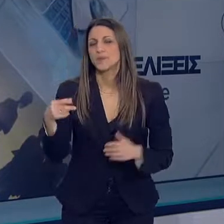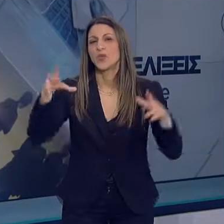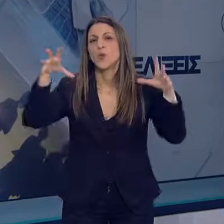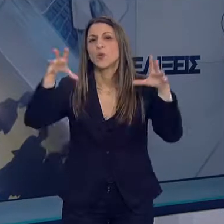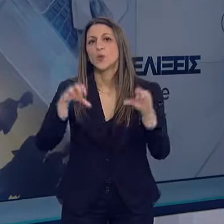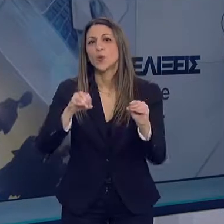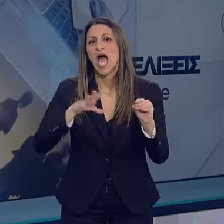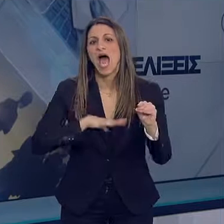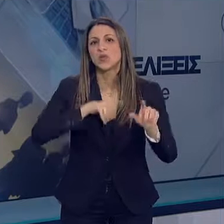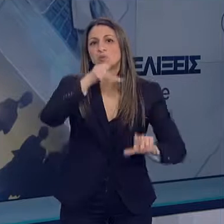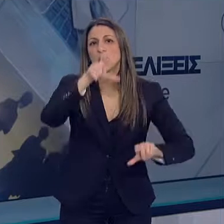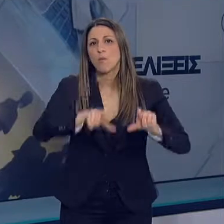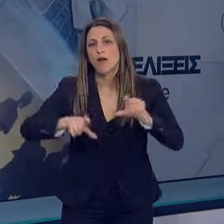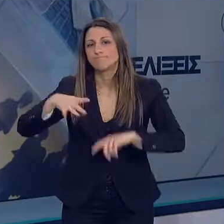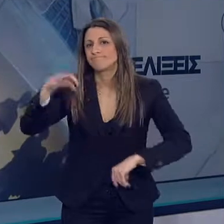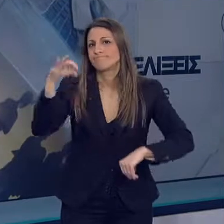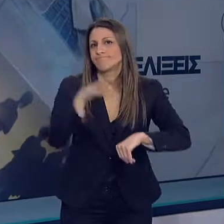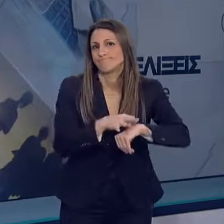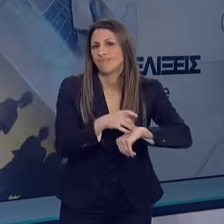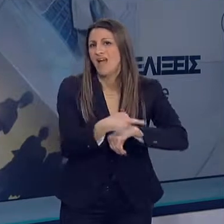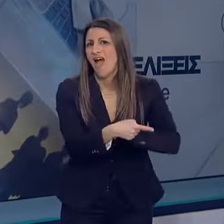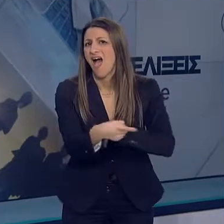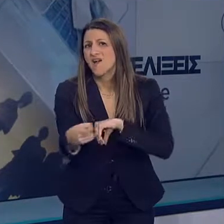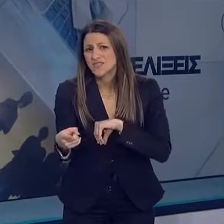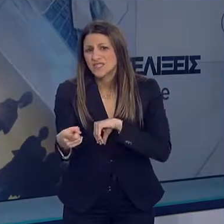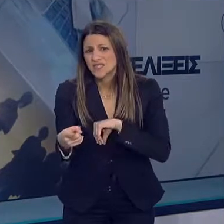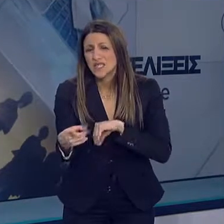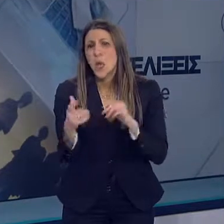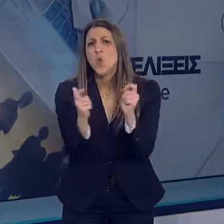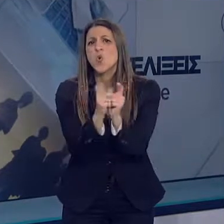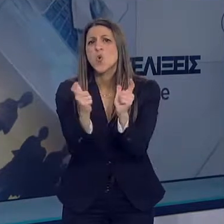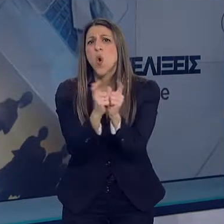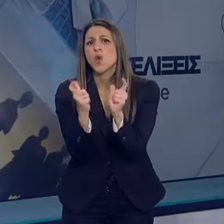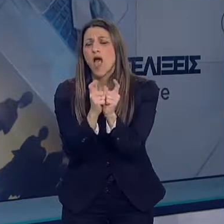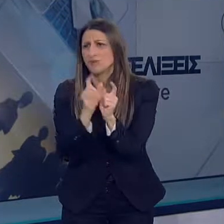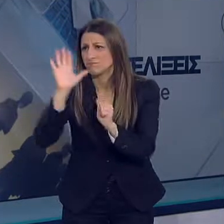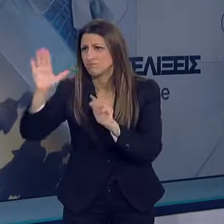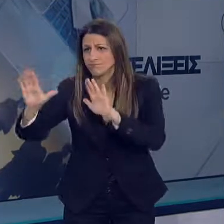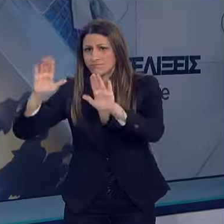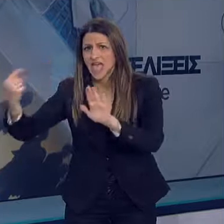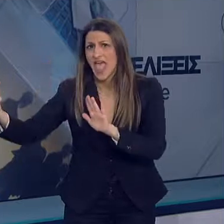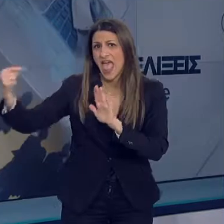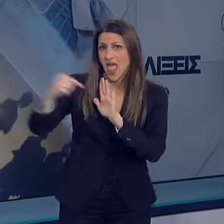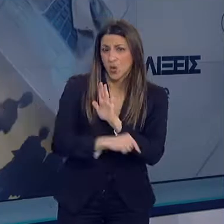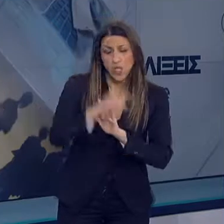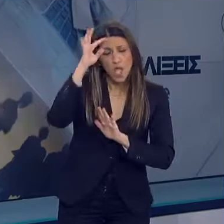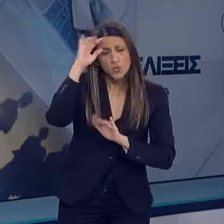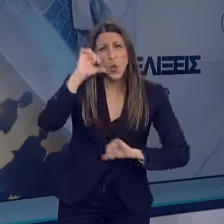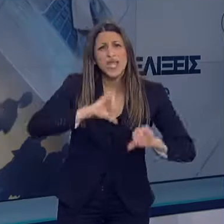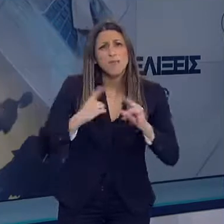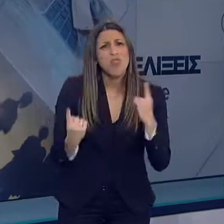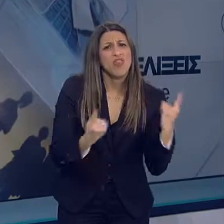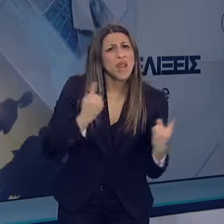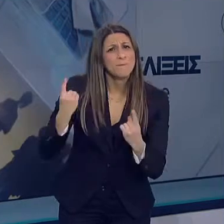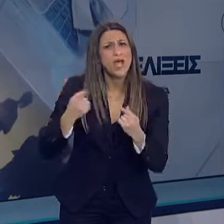στους συμπολίτες μας, στους ασθενείς που δίνουν τη δική τους μάχη και έρχονται από την επαρχία στην Αθήνα για να κάνουν ακτινοθεραπείες. Με μέρημνα της